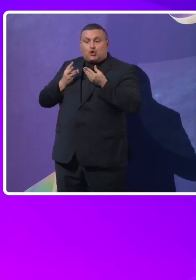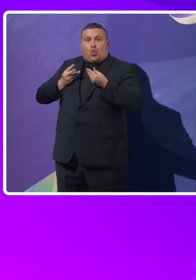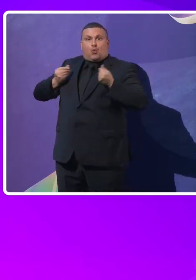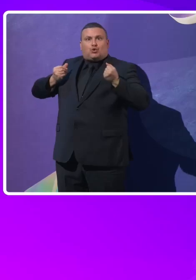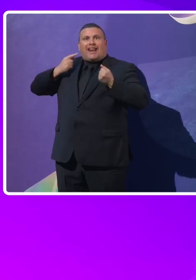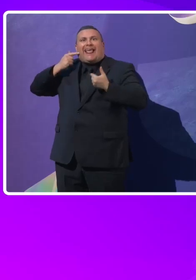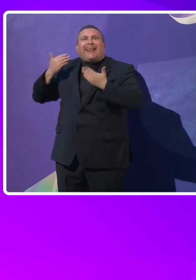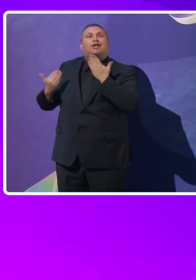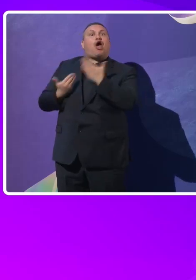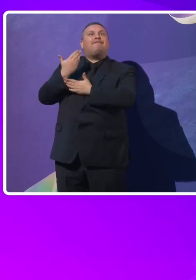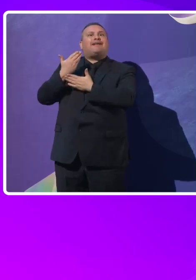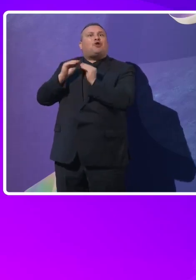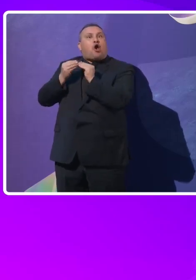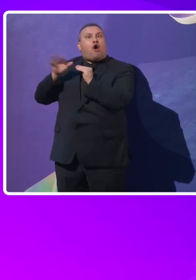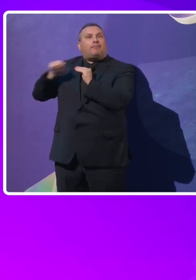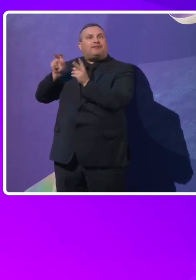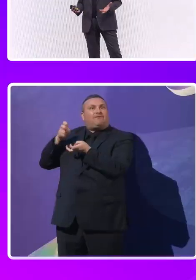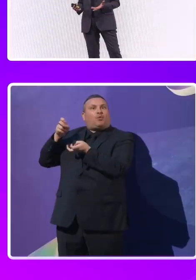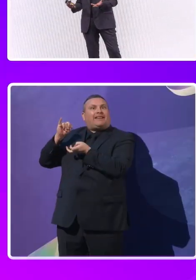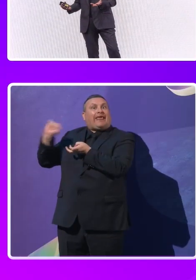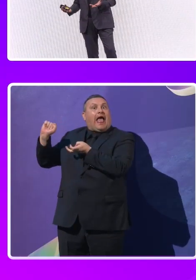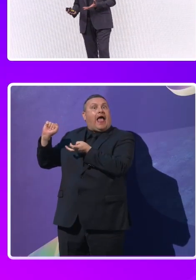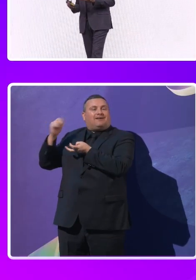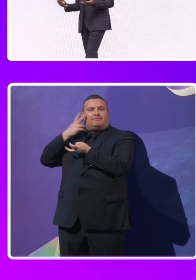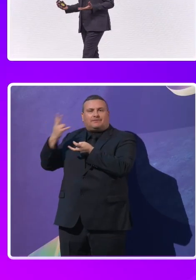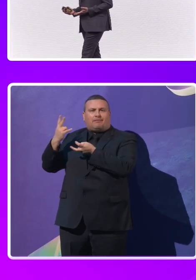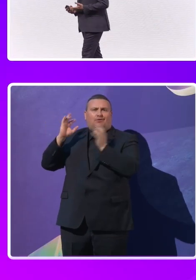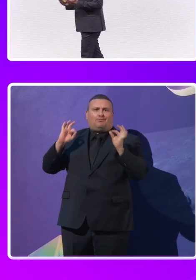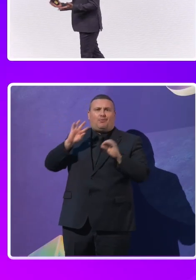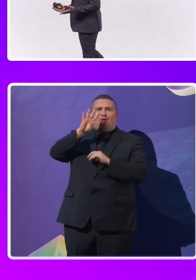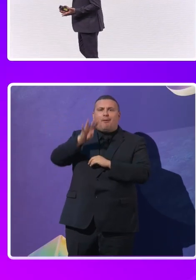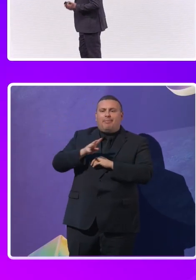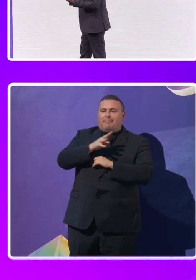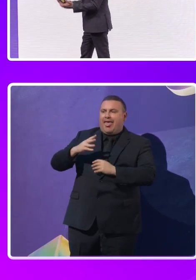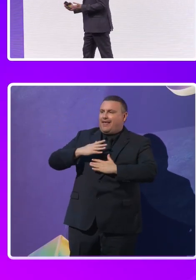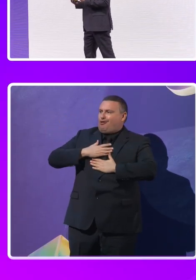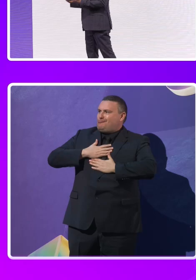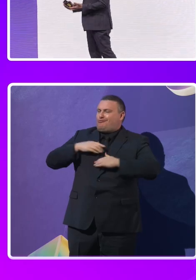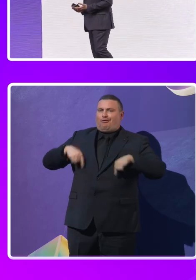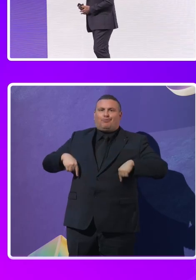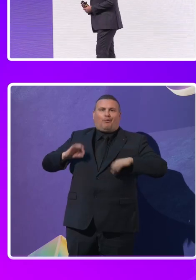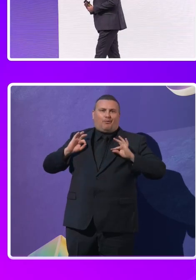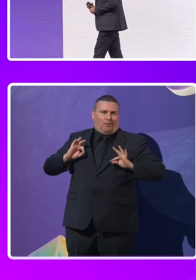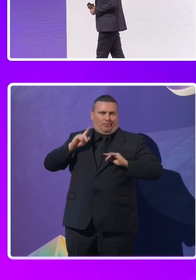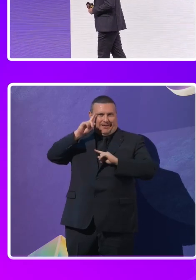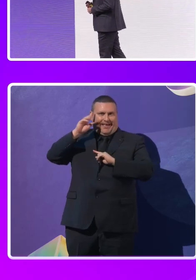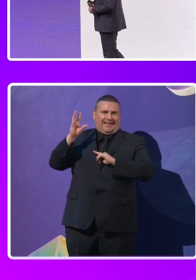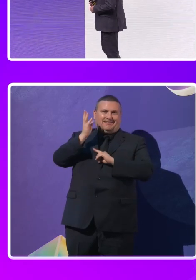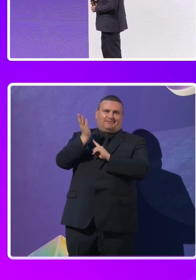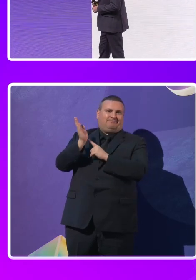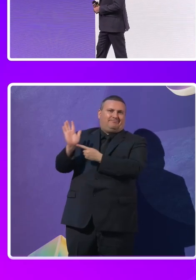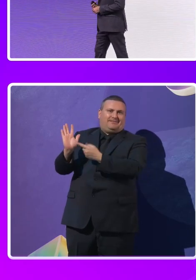ehm qua penso che Microsoft stessa sia un esempio noi da 2 anni a questa parte abbiamo rilasciato tutta una serie